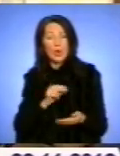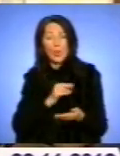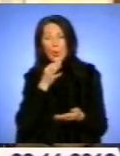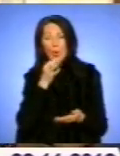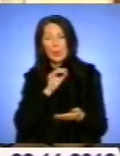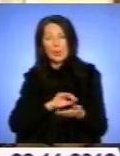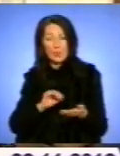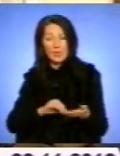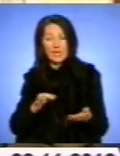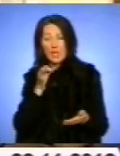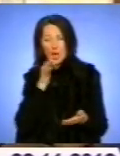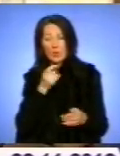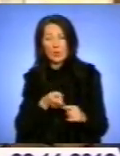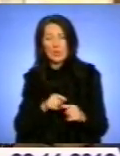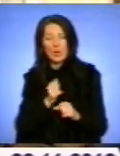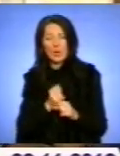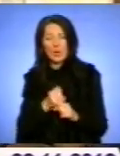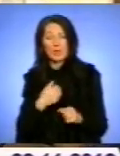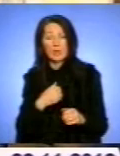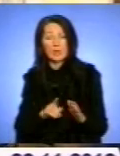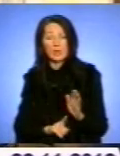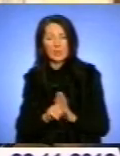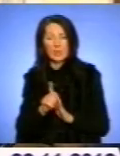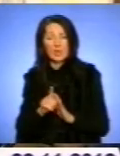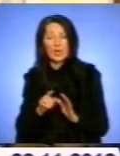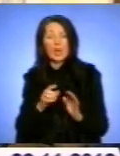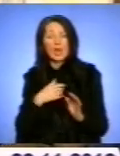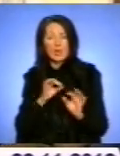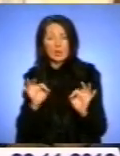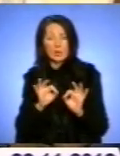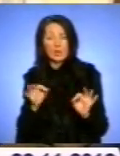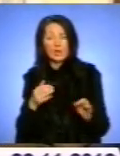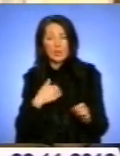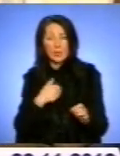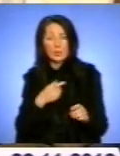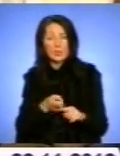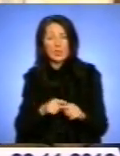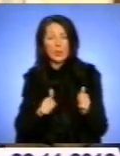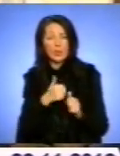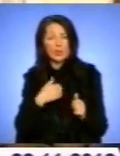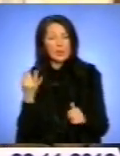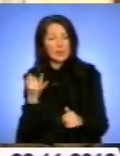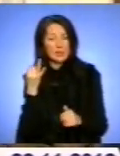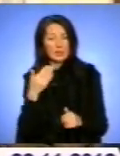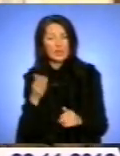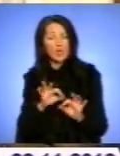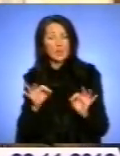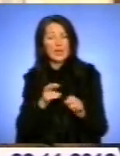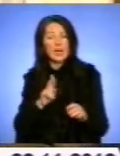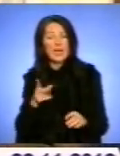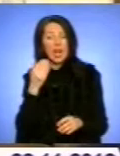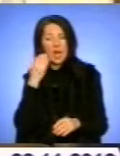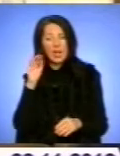от вони почали розповідати про цей конкурс, я ним зацікавилася. Вони розповідали, як